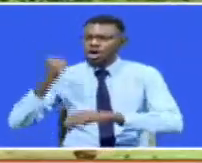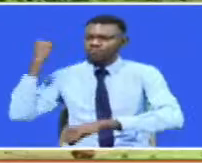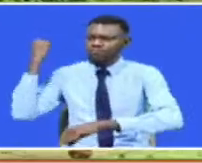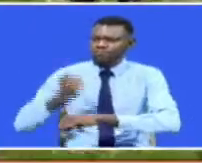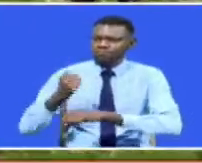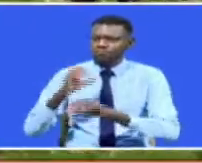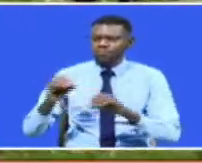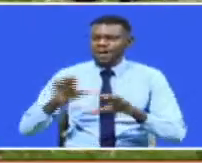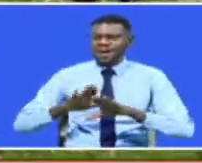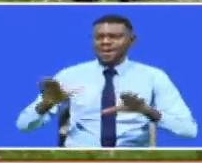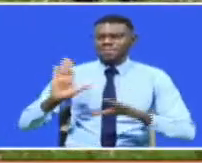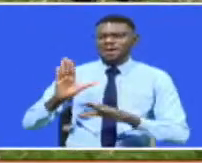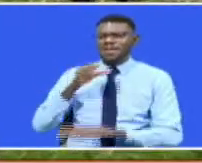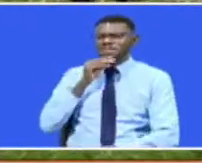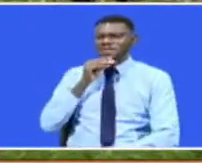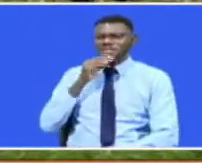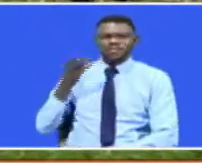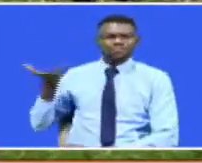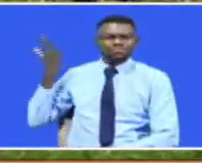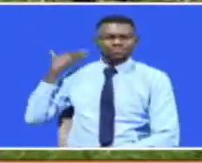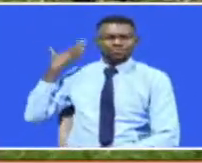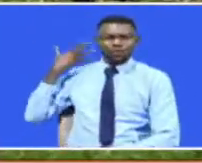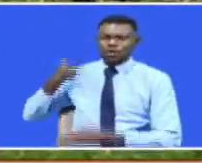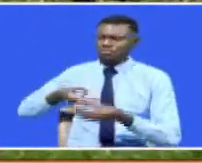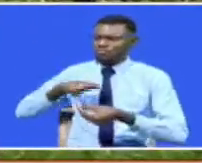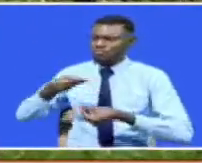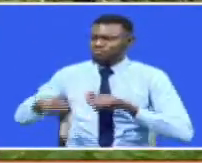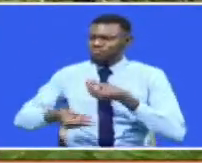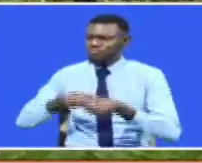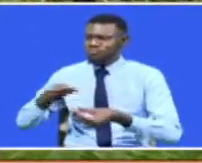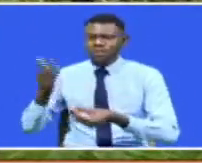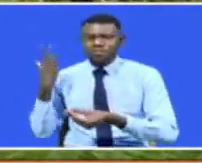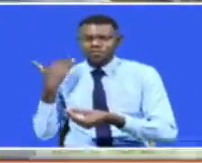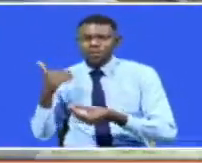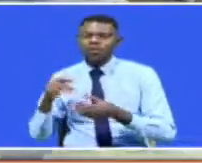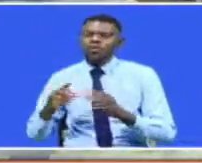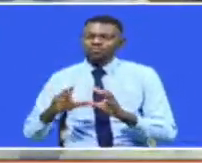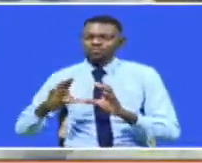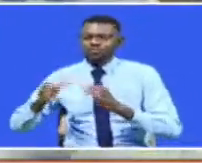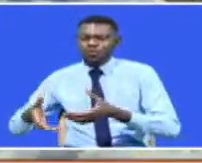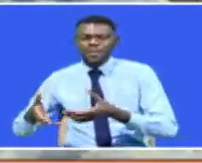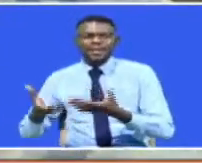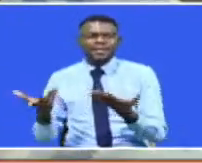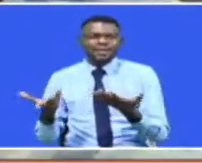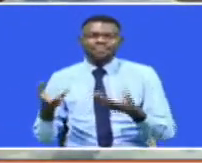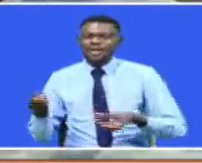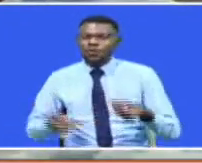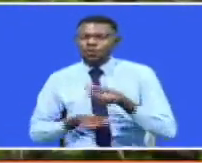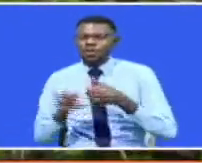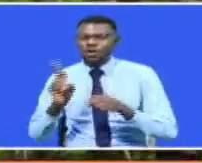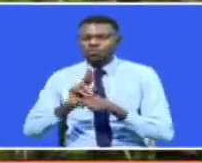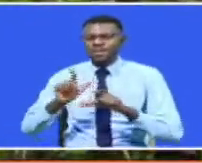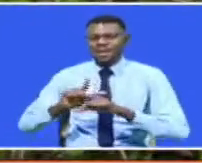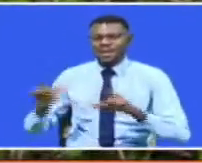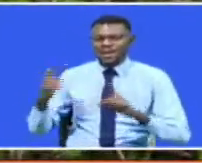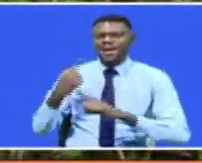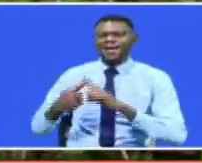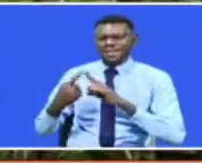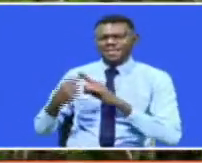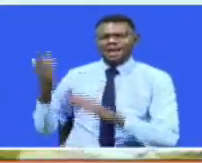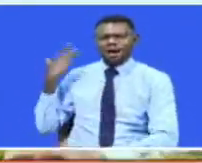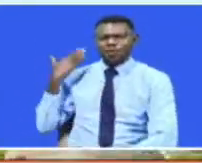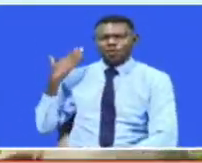mababu zao, turathi ambayo imekuwa ikiwa kitega uchumi kwa jamii hii kwa miaka ijayo. Ali